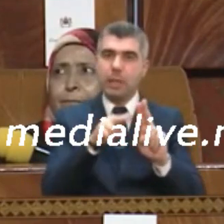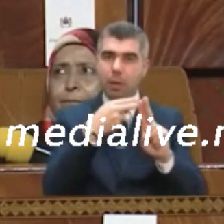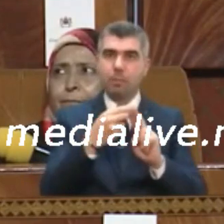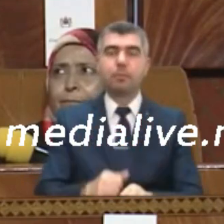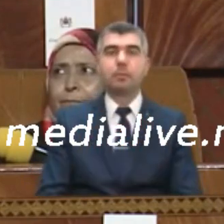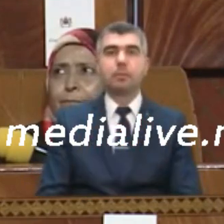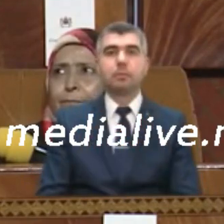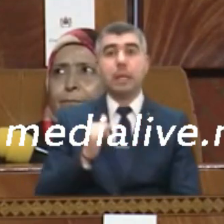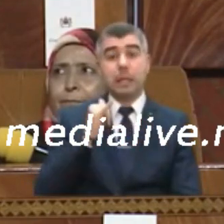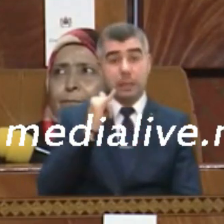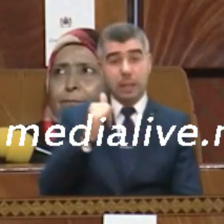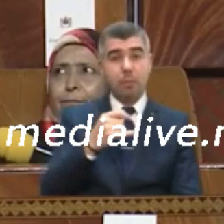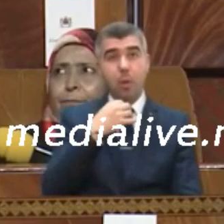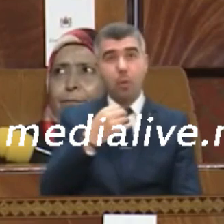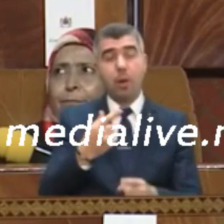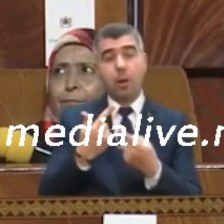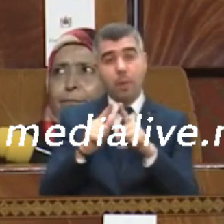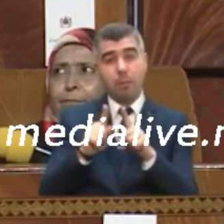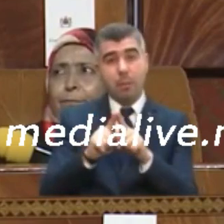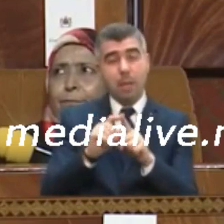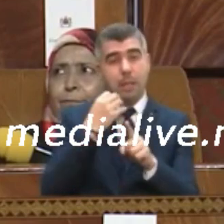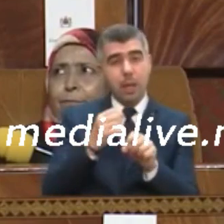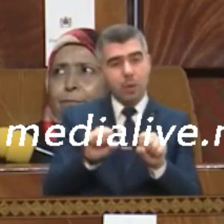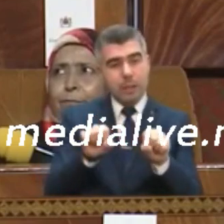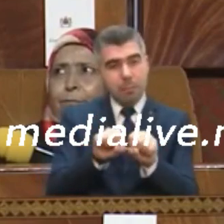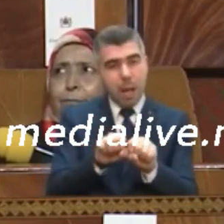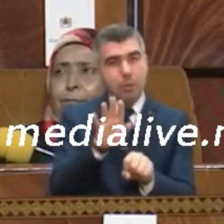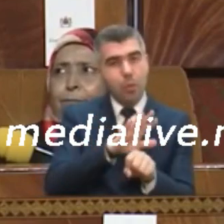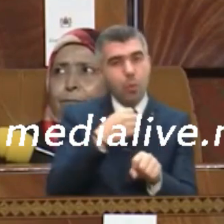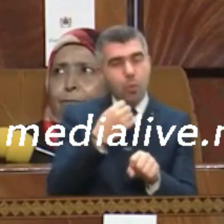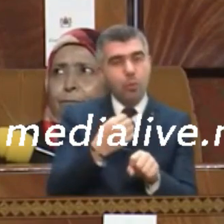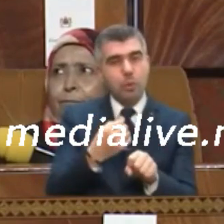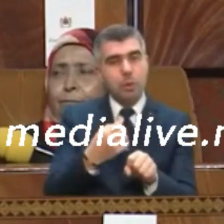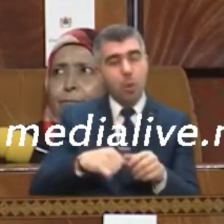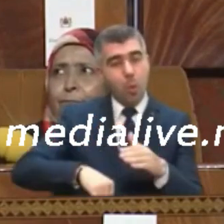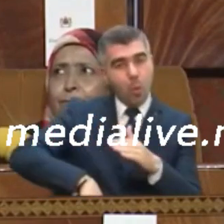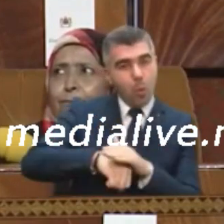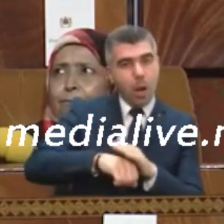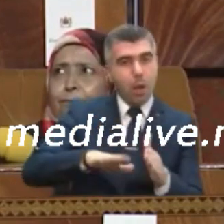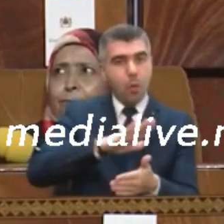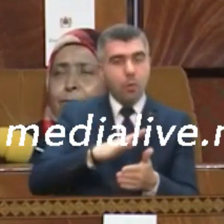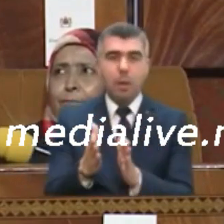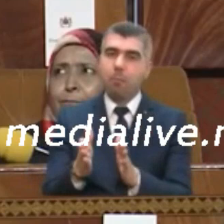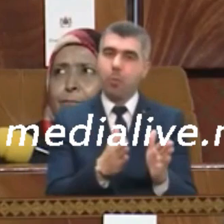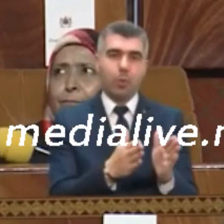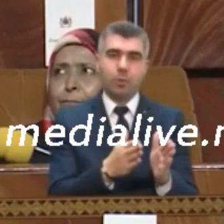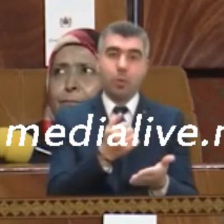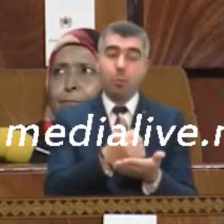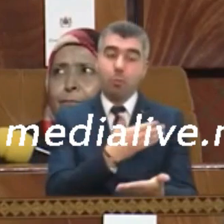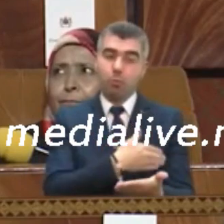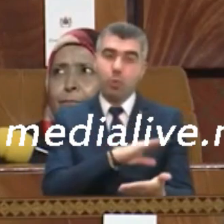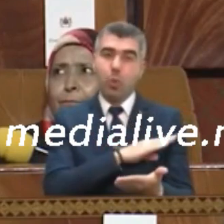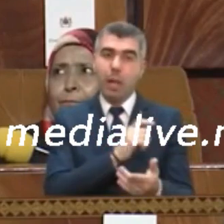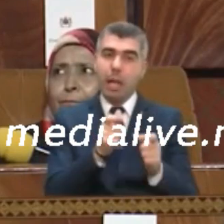مرة غنبقاو نجدو تارودانت وتقاشر ولي تيران غادي تغرق وما غاديش تغرق، مسؤوليتكم سيد الرئيس